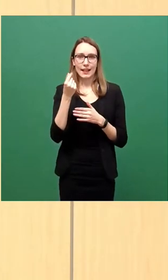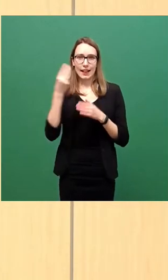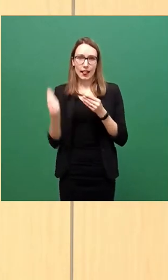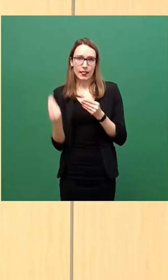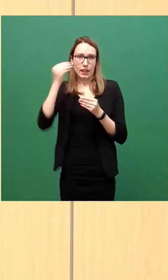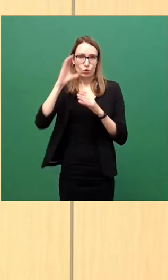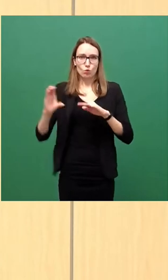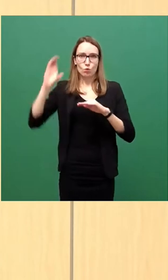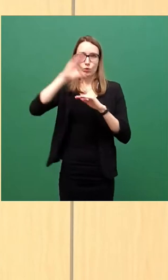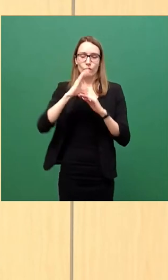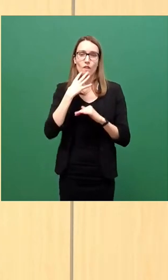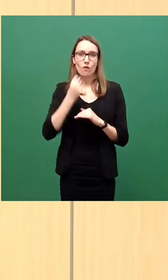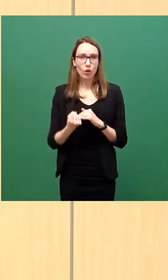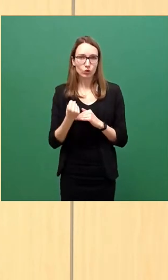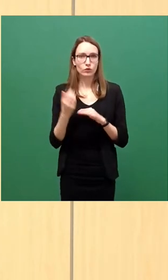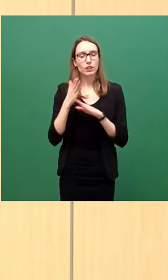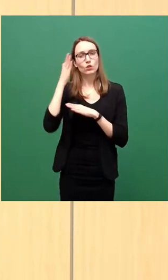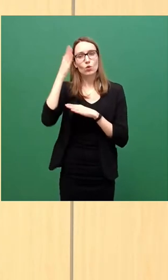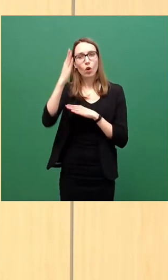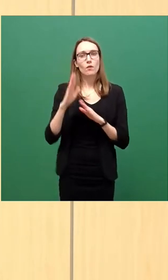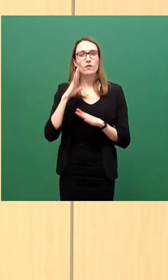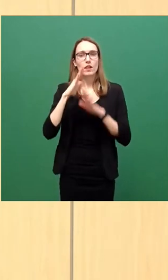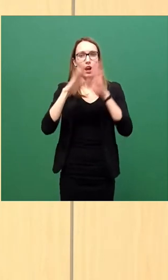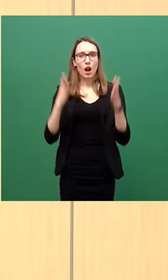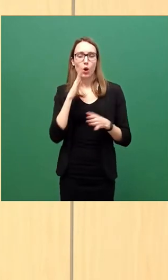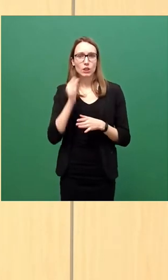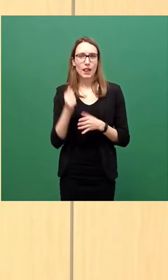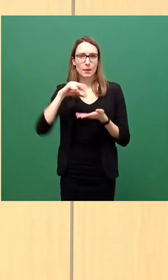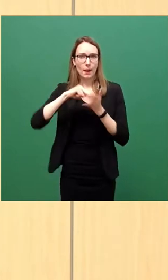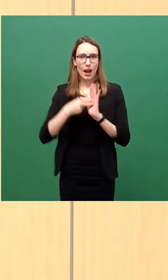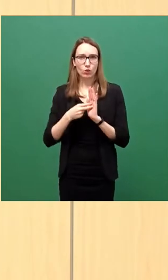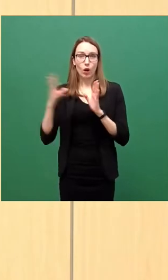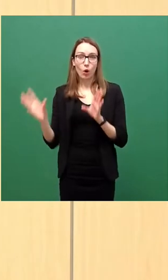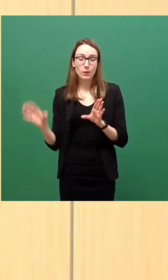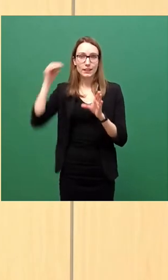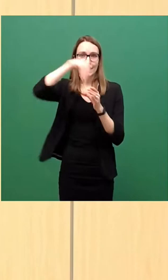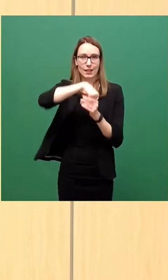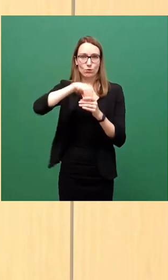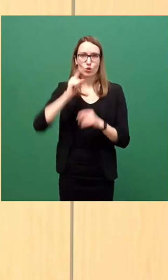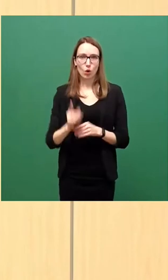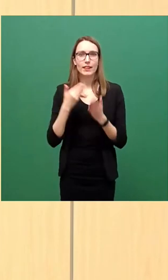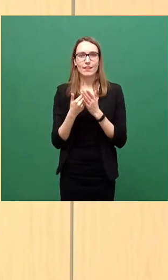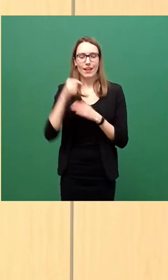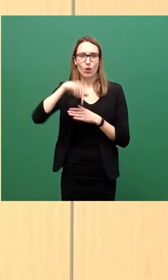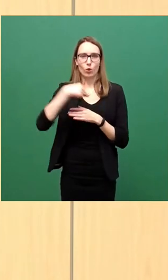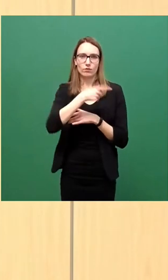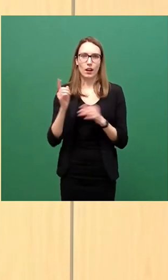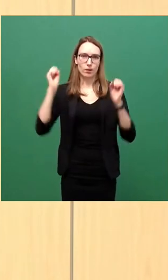dann in die künftige Haushaltsplanung mit aufzunehmen. Deswegen ist es notwendig, dass wir heute hier zustimmen.